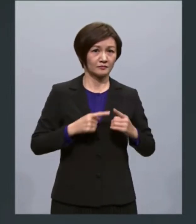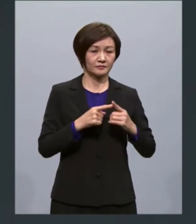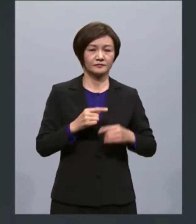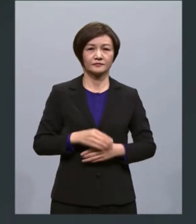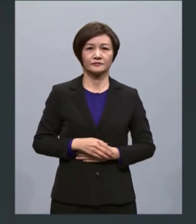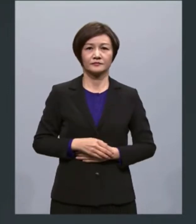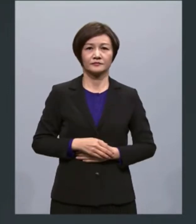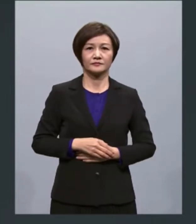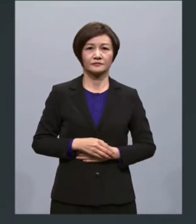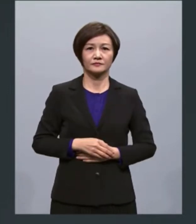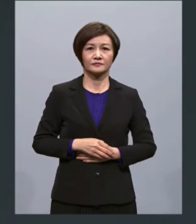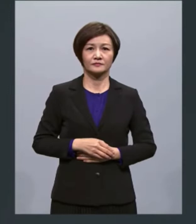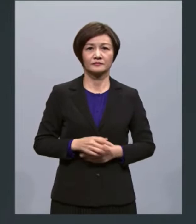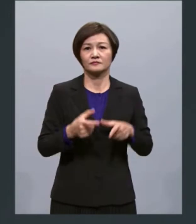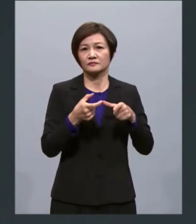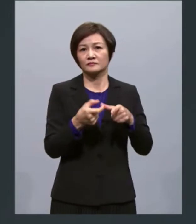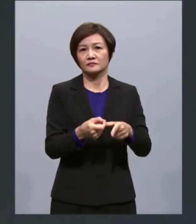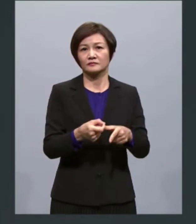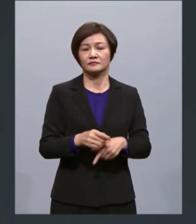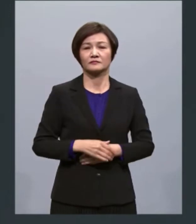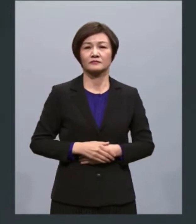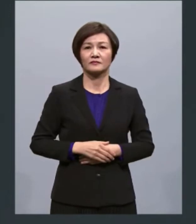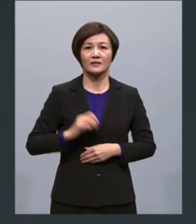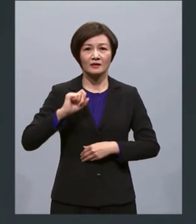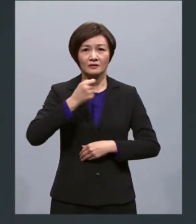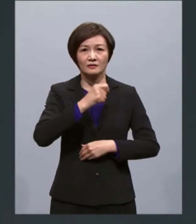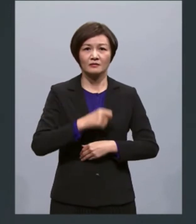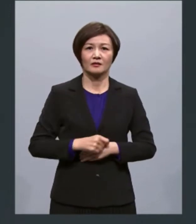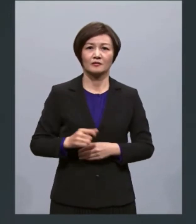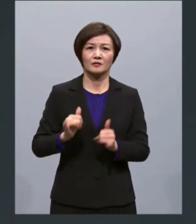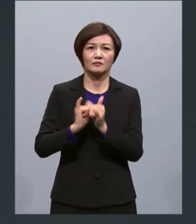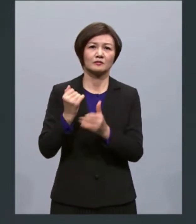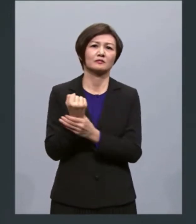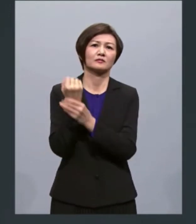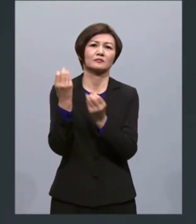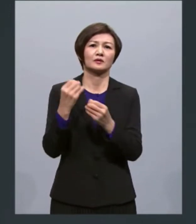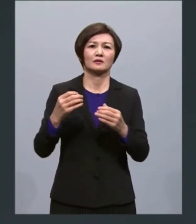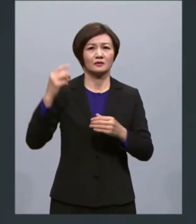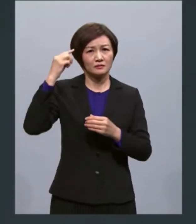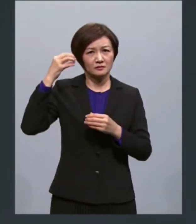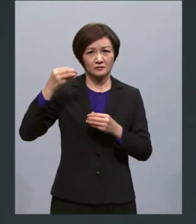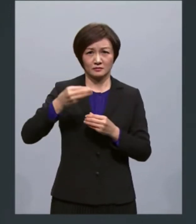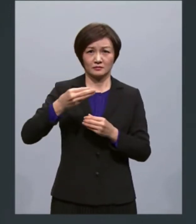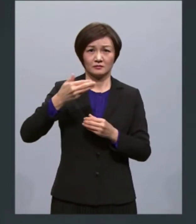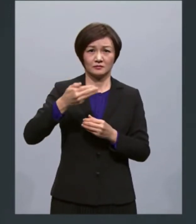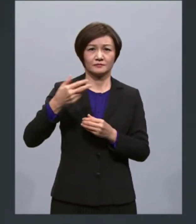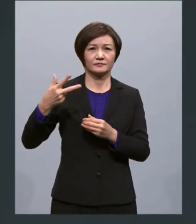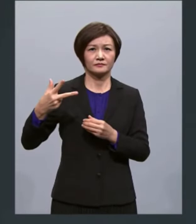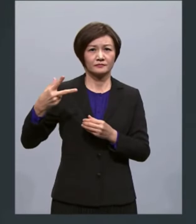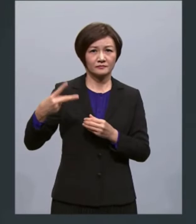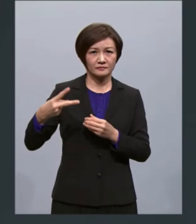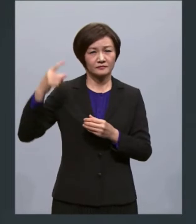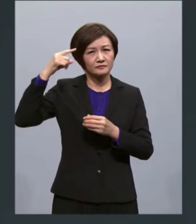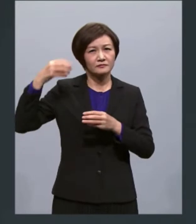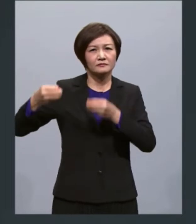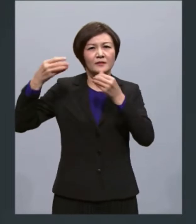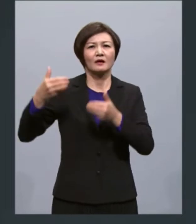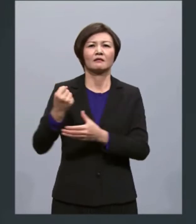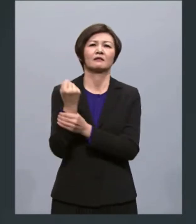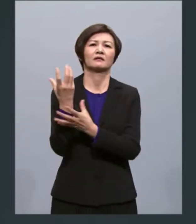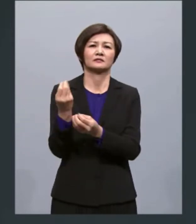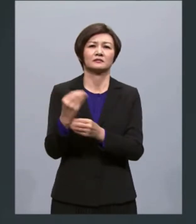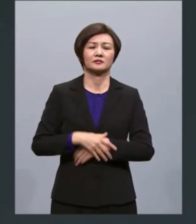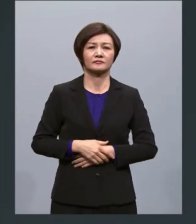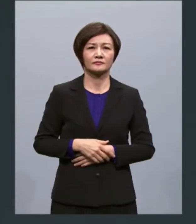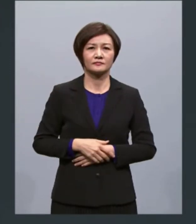也公然接受在台湾已经没有民意支持的九二共识，国民两党所坚持的立